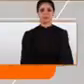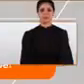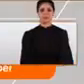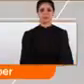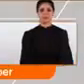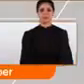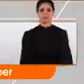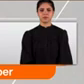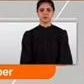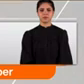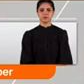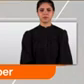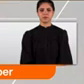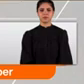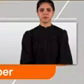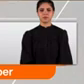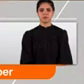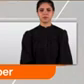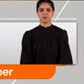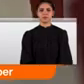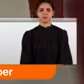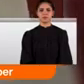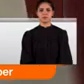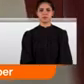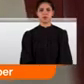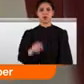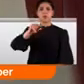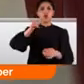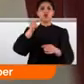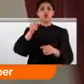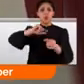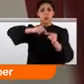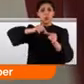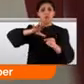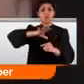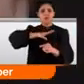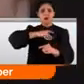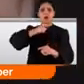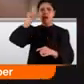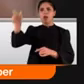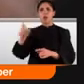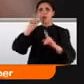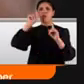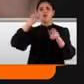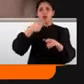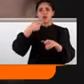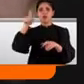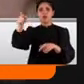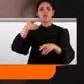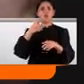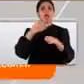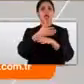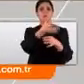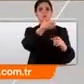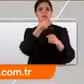Ekmeğimin içinden bildiğimiz somon çıktı, civata çıktı. Civatayı yutmaktan son anda kurtuldu. Soluğu ekmeği aldığı bakkalda